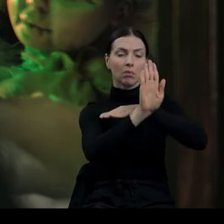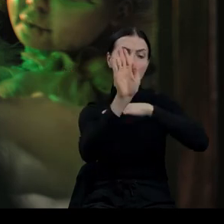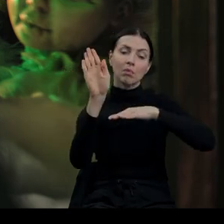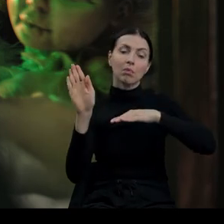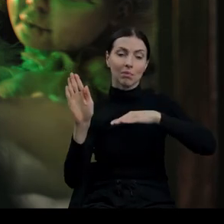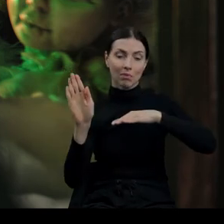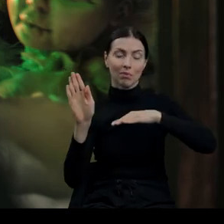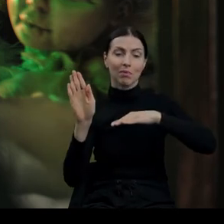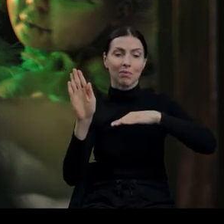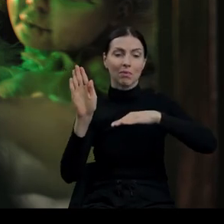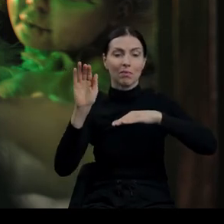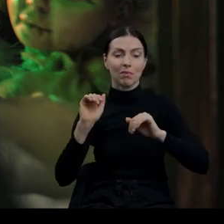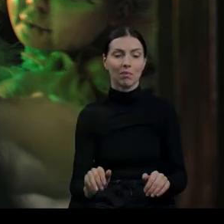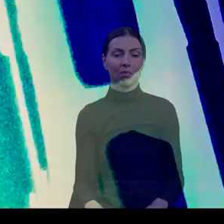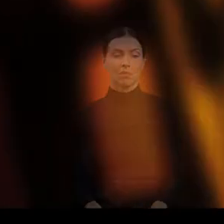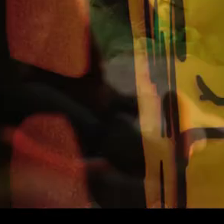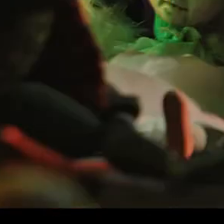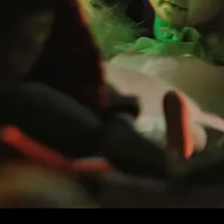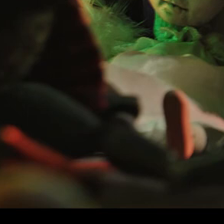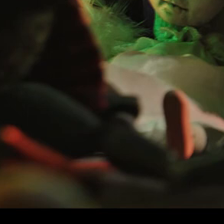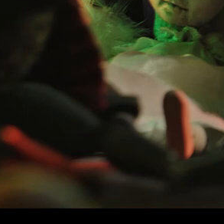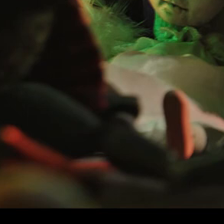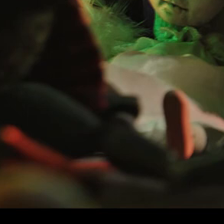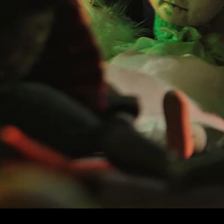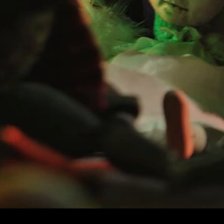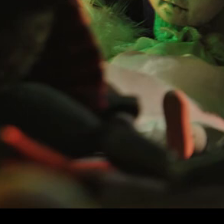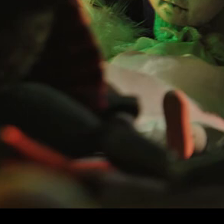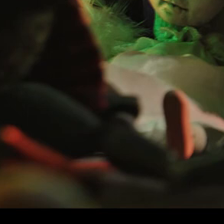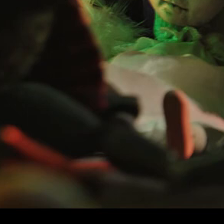no, z historii teatru lalek.